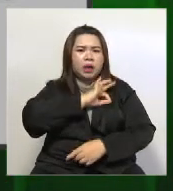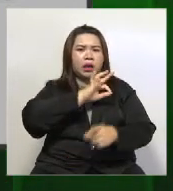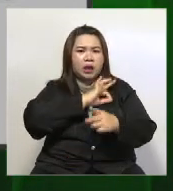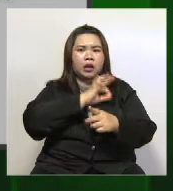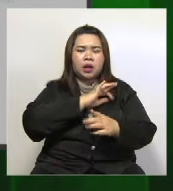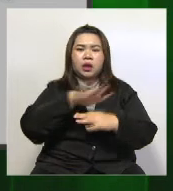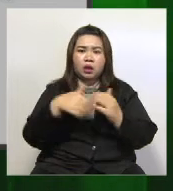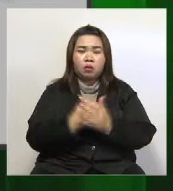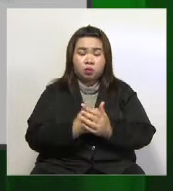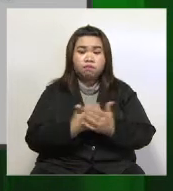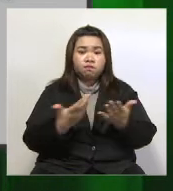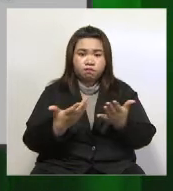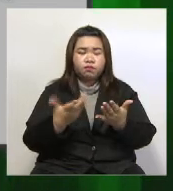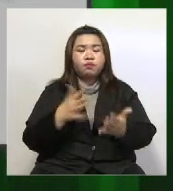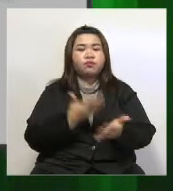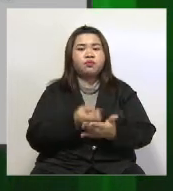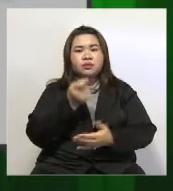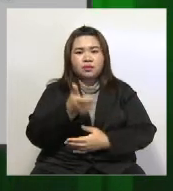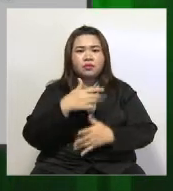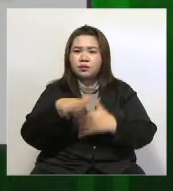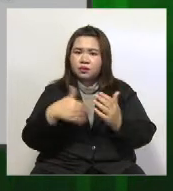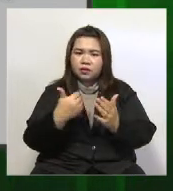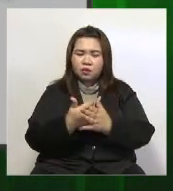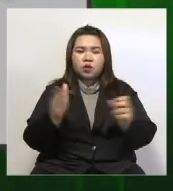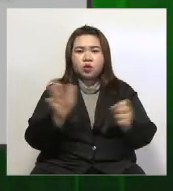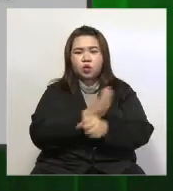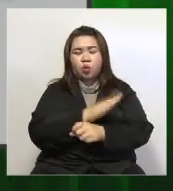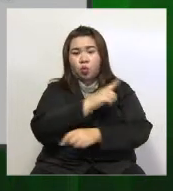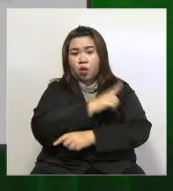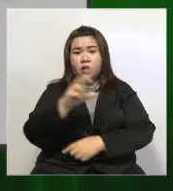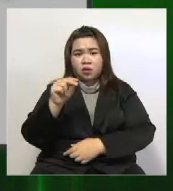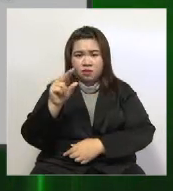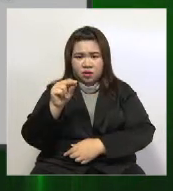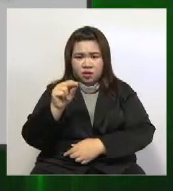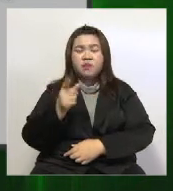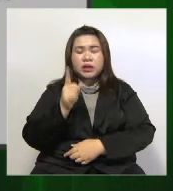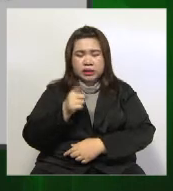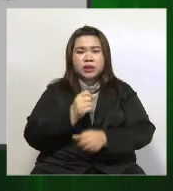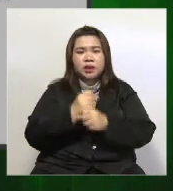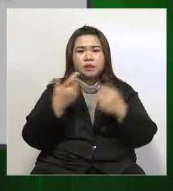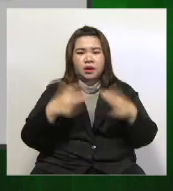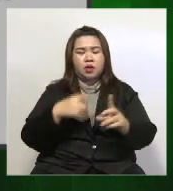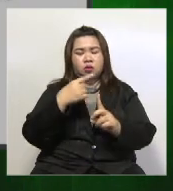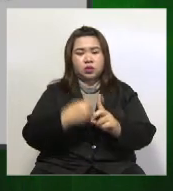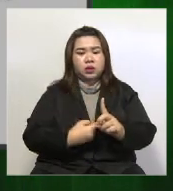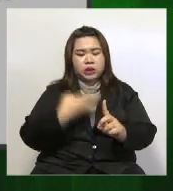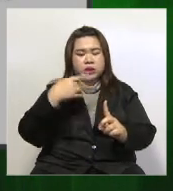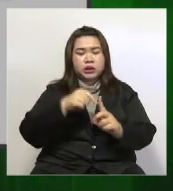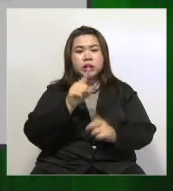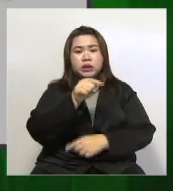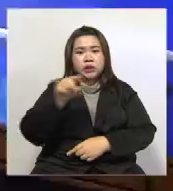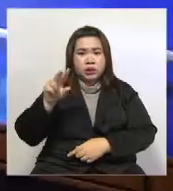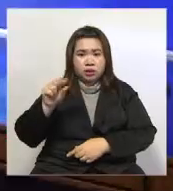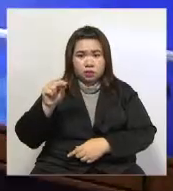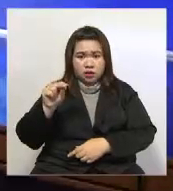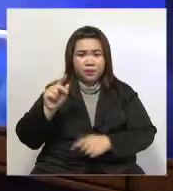มาชิกพรรคพร้อมชำระค่าสมาชิกให้แล้วเสร็จภายใน30วันซึ่งดำเนินการไปแล้วเมื่อวันที่1ถึง30เมษายนที่ผ่าน